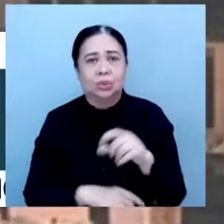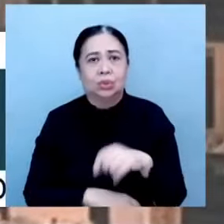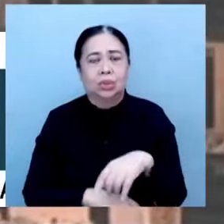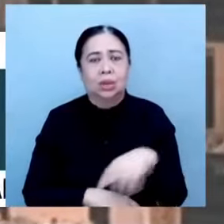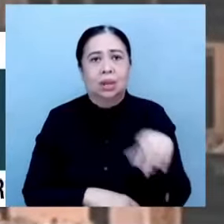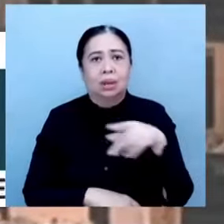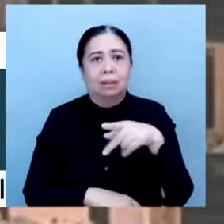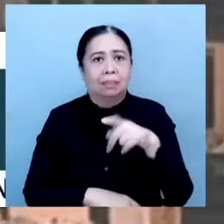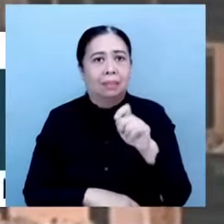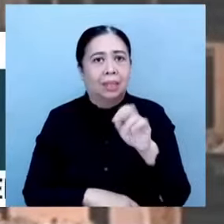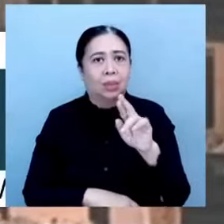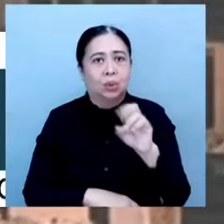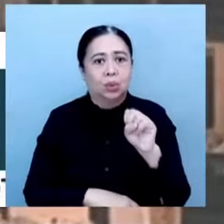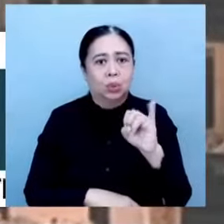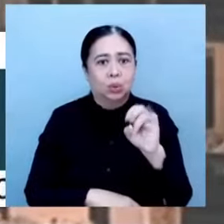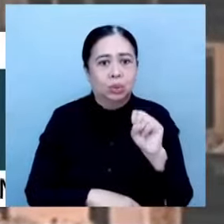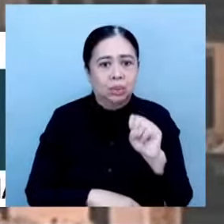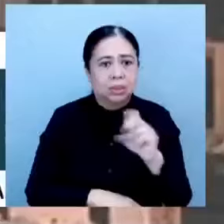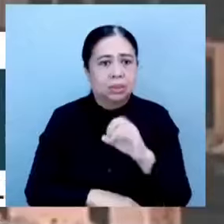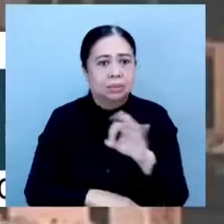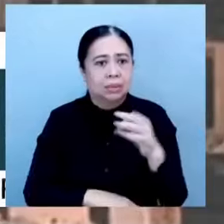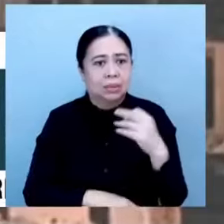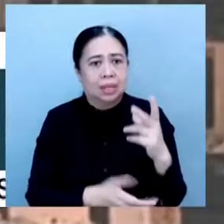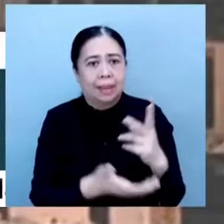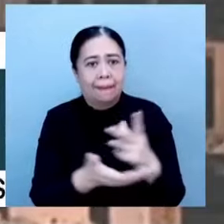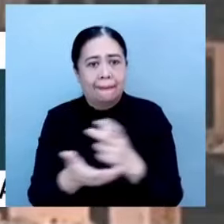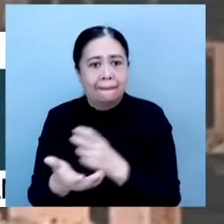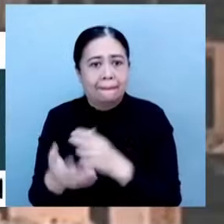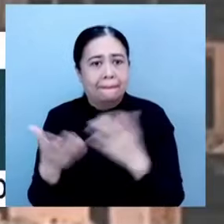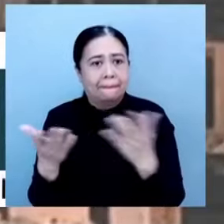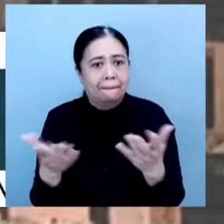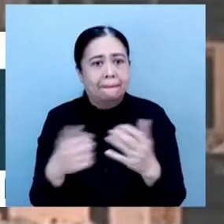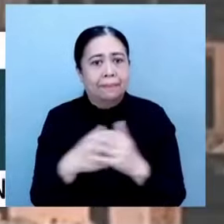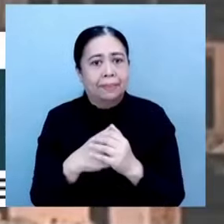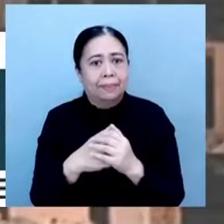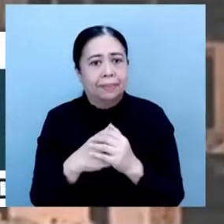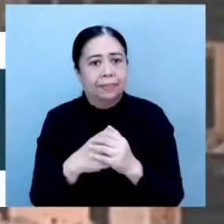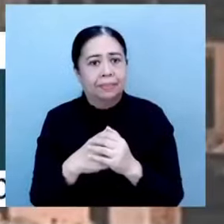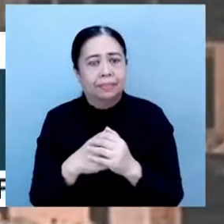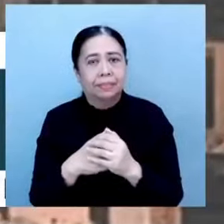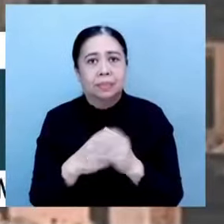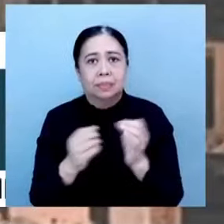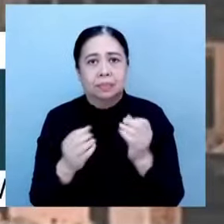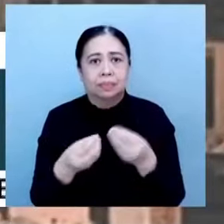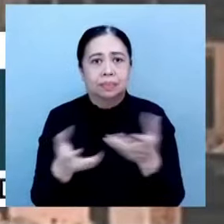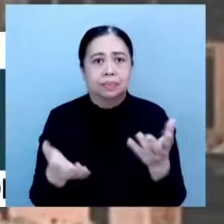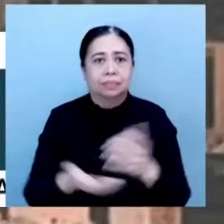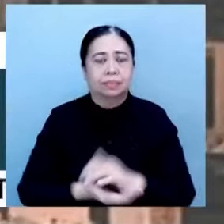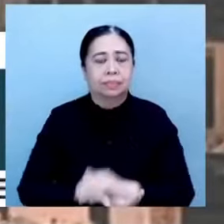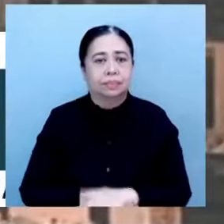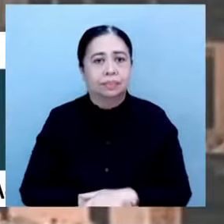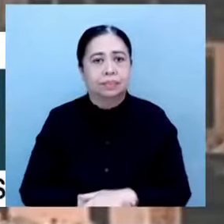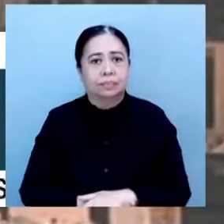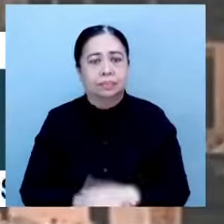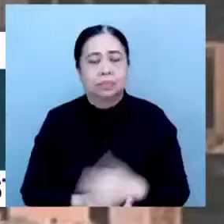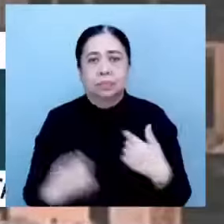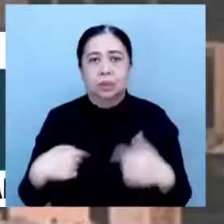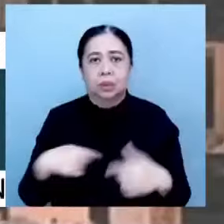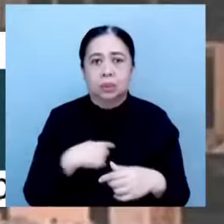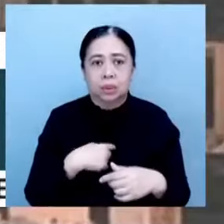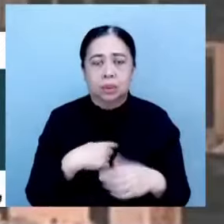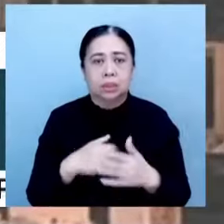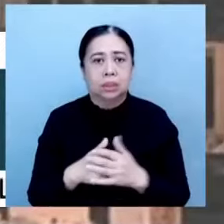kayong mga bakuna na maring ibigay, ibigay na po ninyo. At kami naman sa Kagawaran